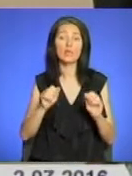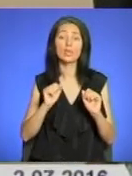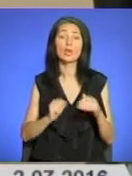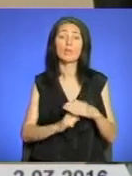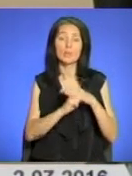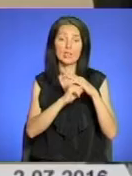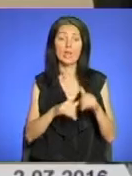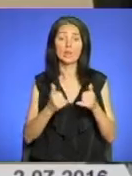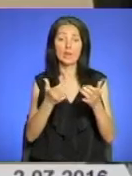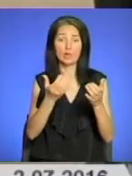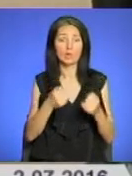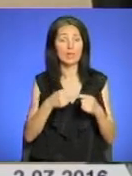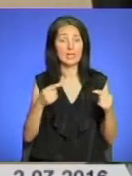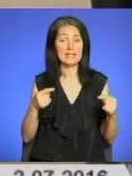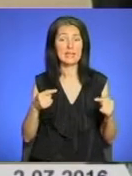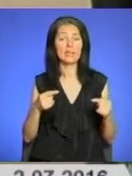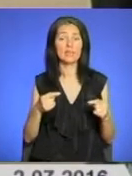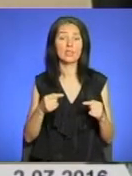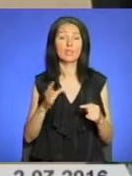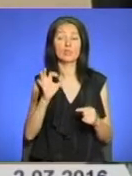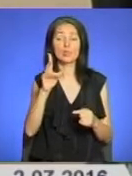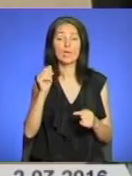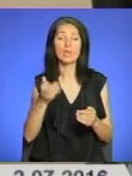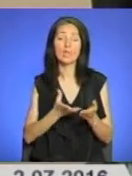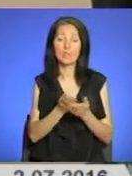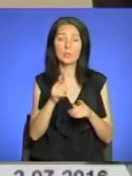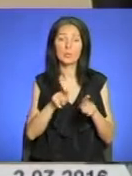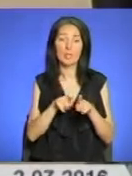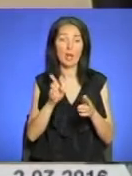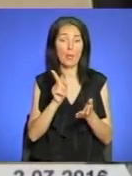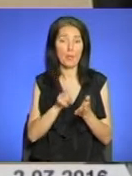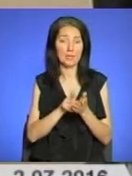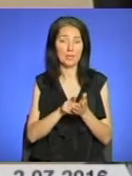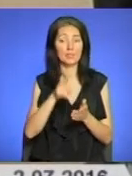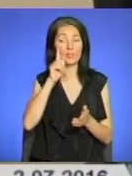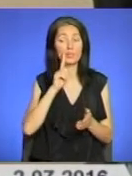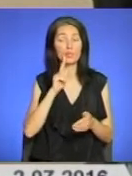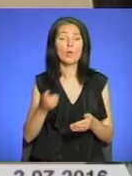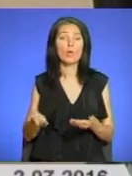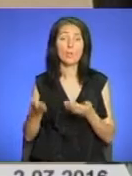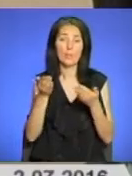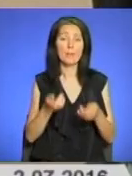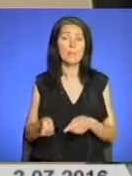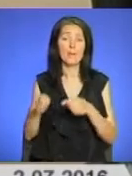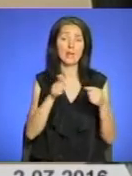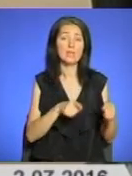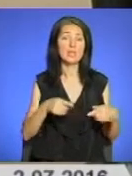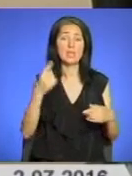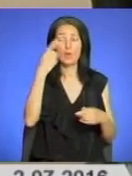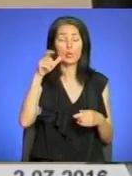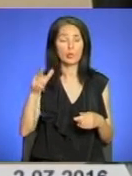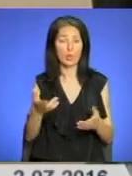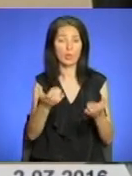для отримання різних видів соціальних виплат і пенсій. Тимчасово переміщені особи одержують виплати